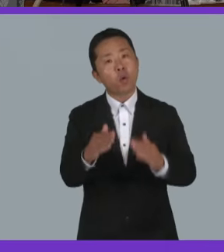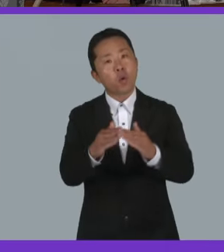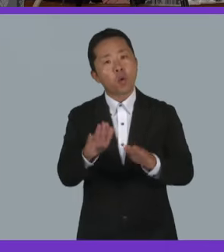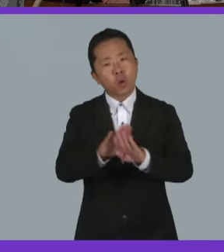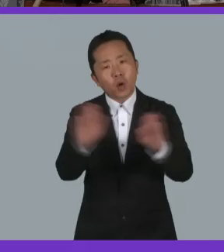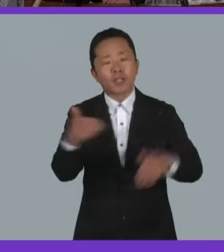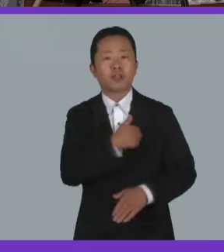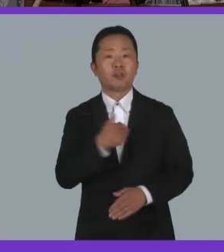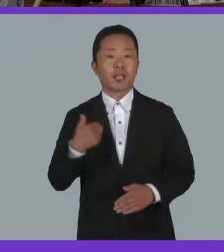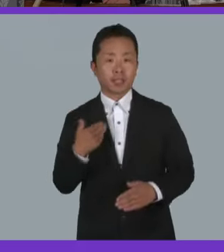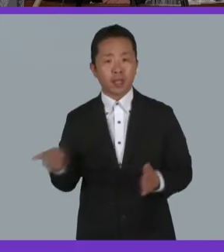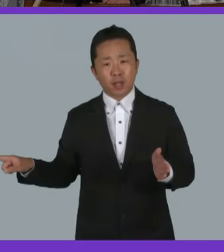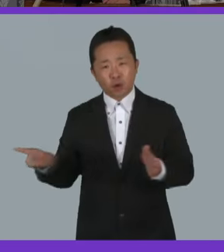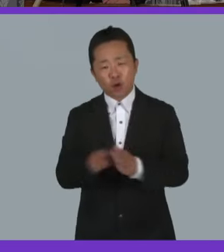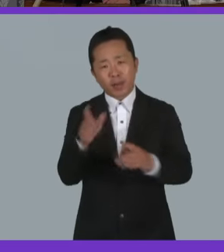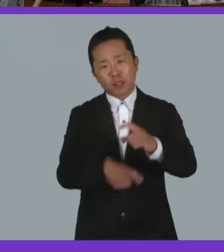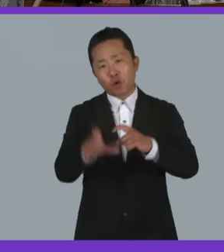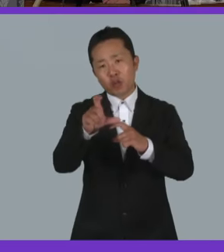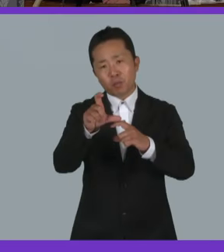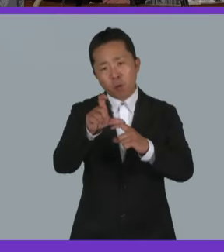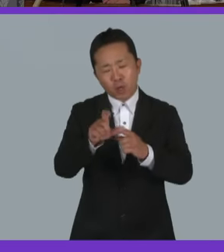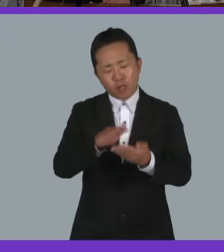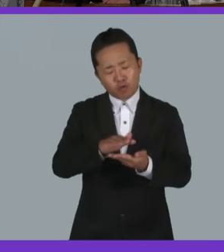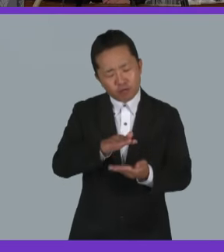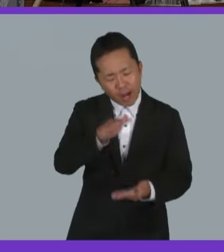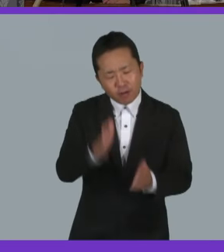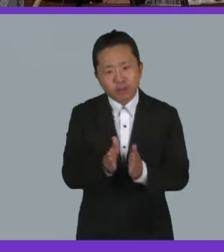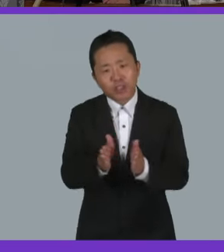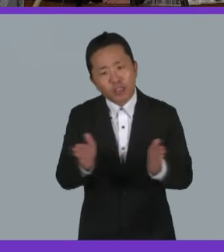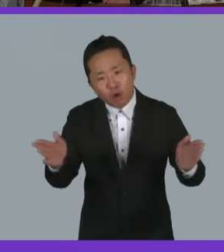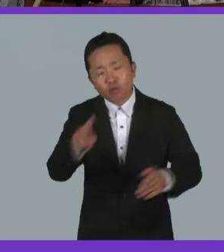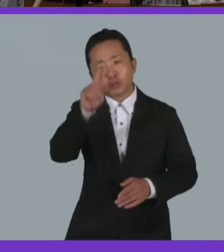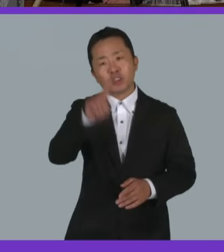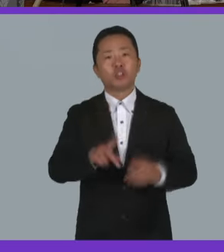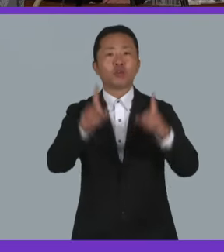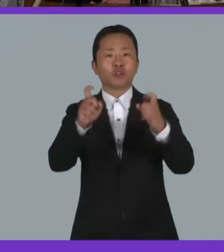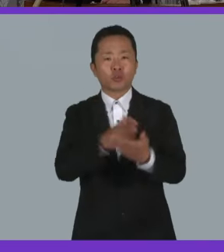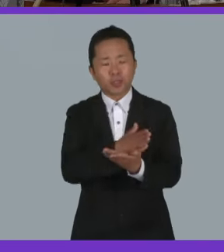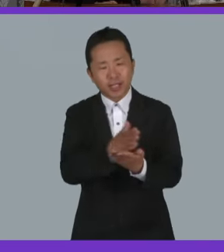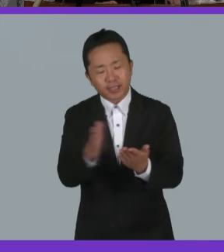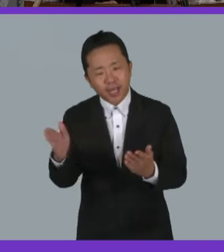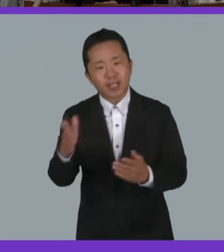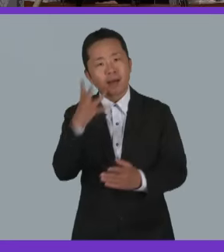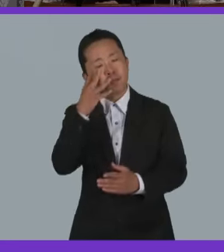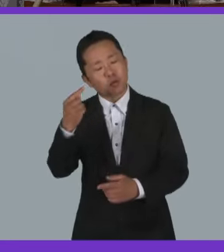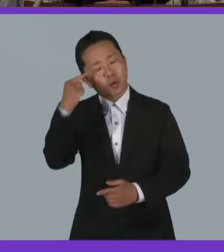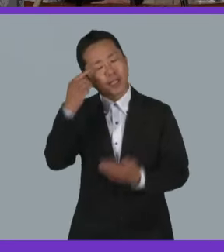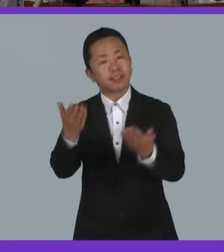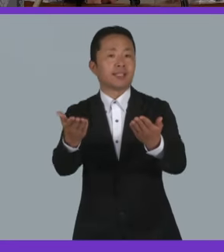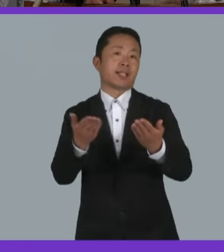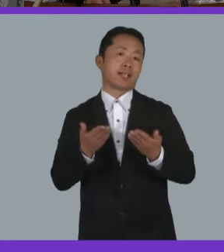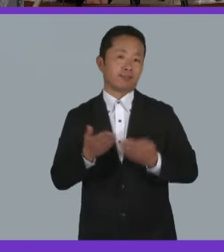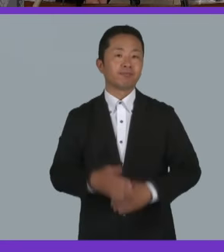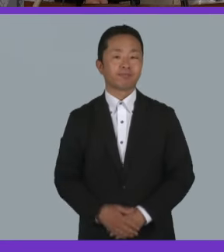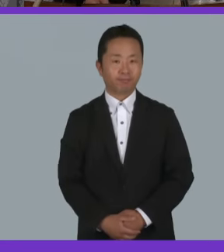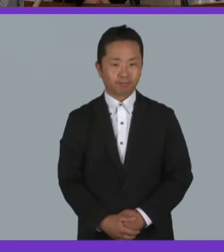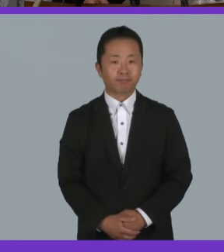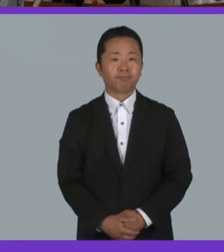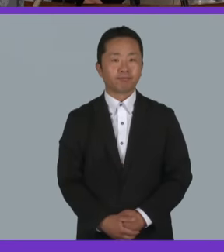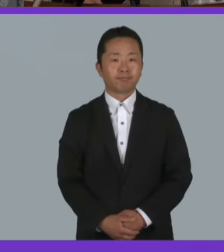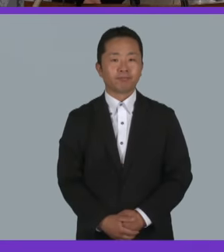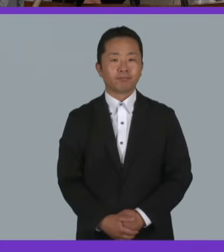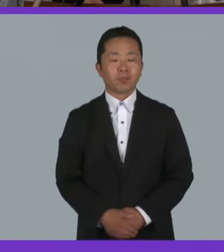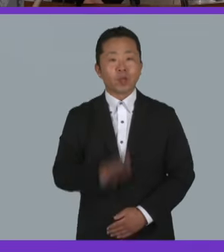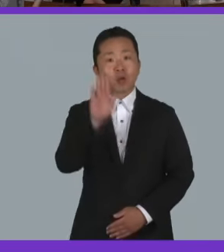開できるようになったことで、これまでよりもさらに深く広く二条城の多彩な魅力を感じていただけるのではないかと